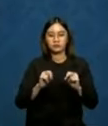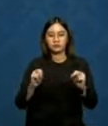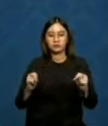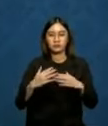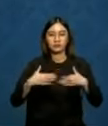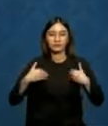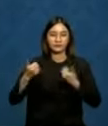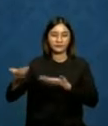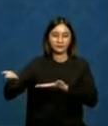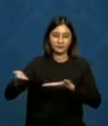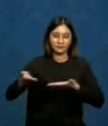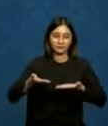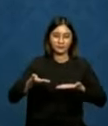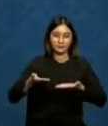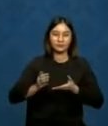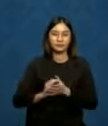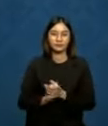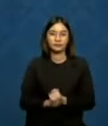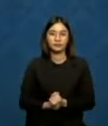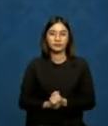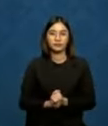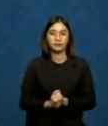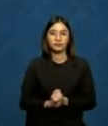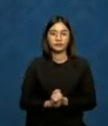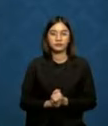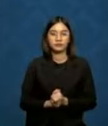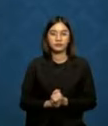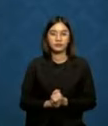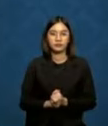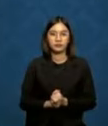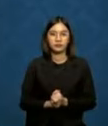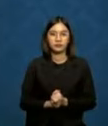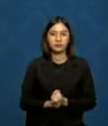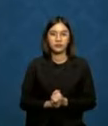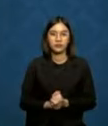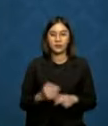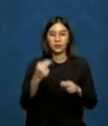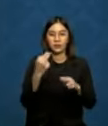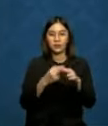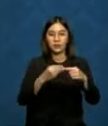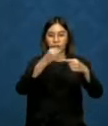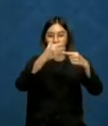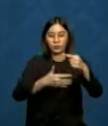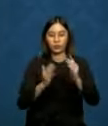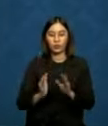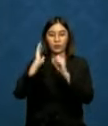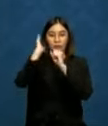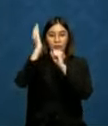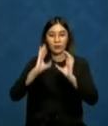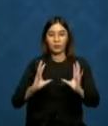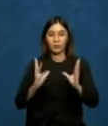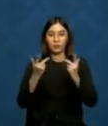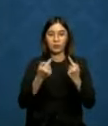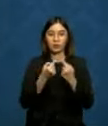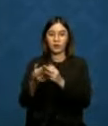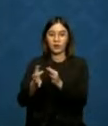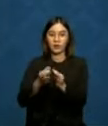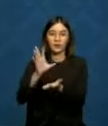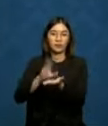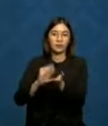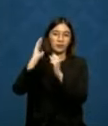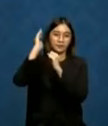ยินดีต้อนรับครับครับในสำหรับรายชื่อผู้อภิปรายมีเพียงเท่านี้ครับขอเชิญทางผู้ชี้แจงให้ข้อ